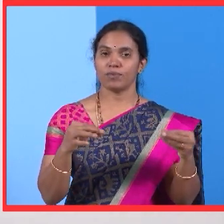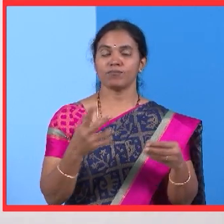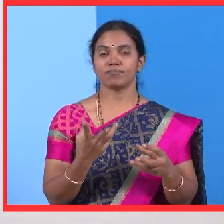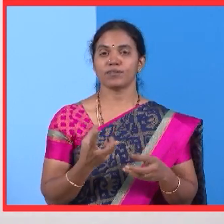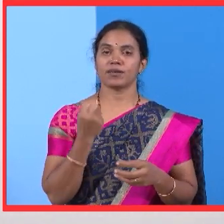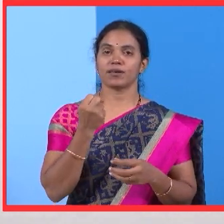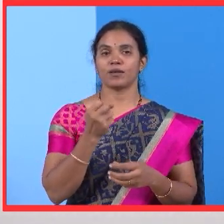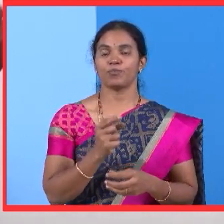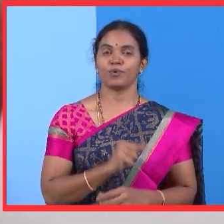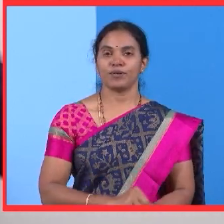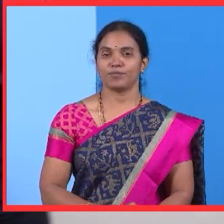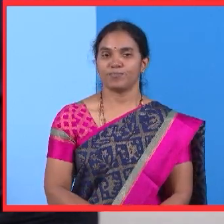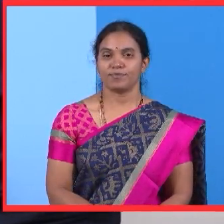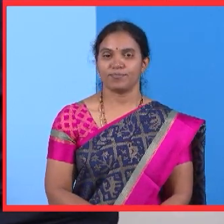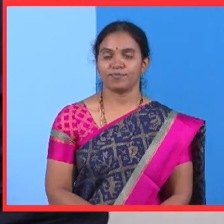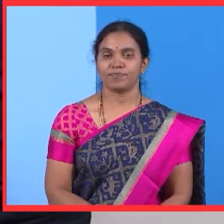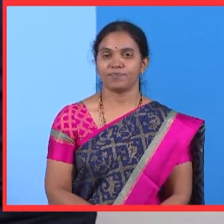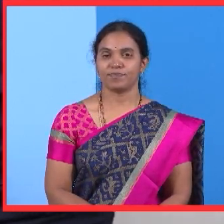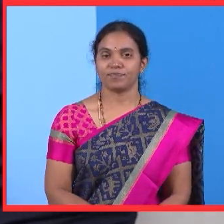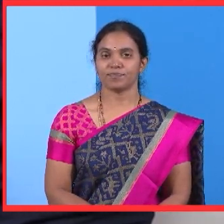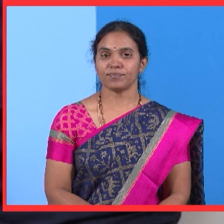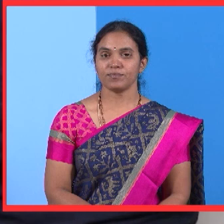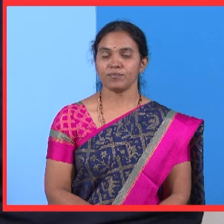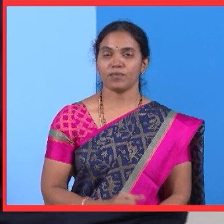கணக்கிடலாம். உதாரணத்துக்கு